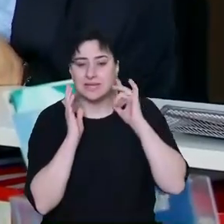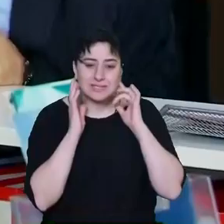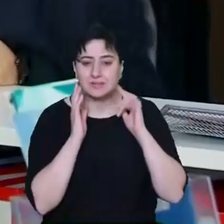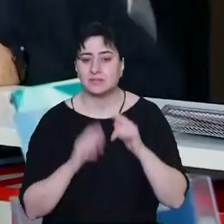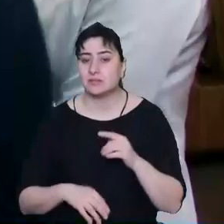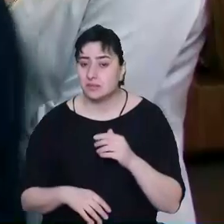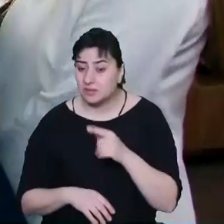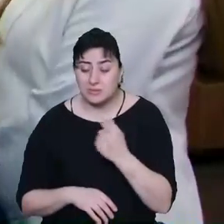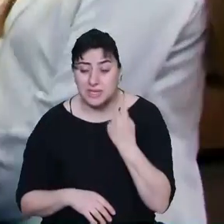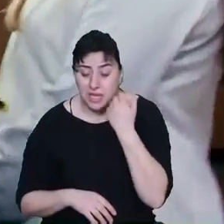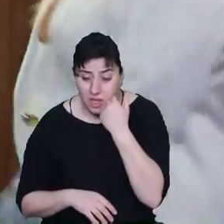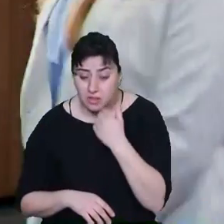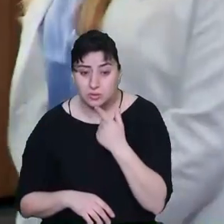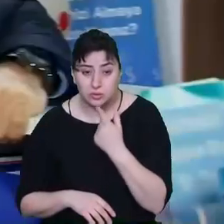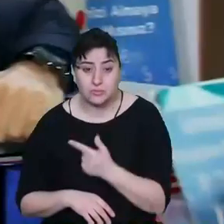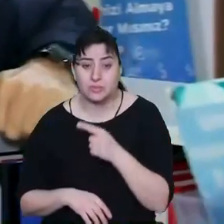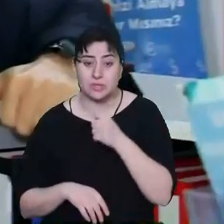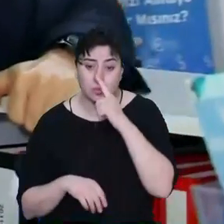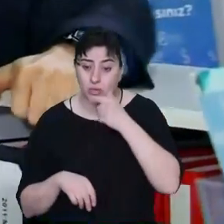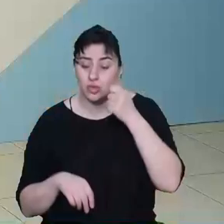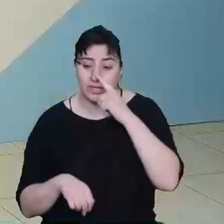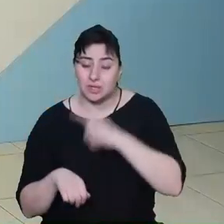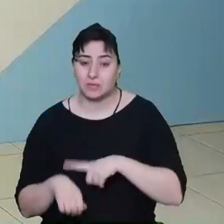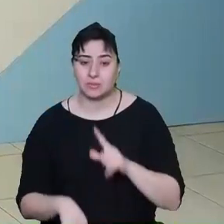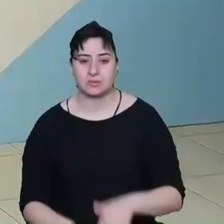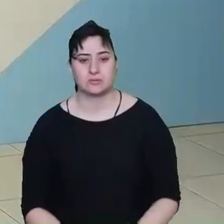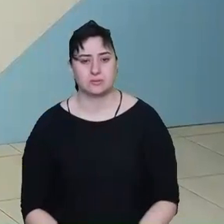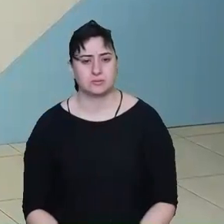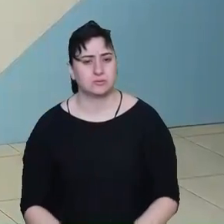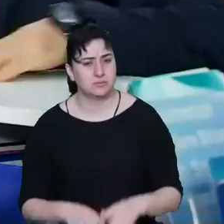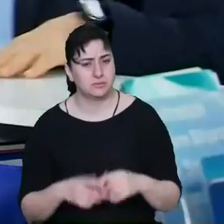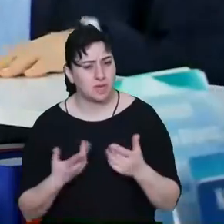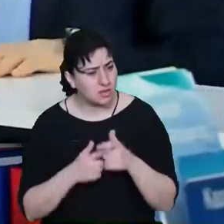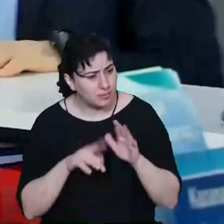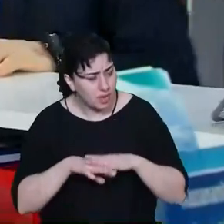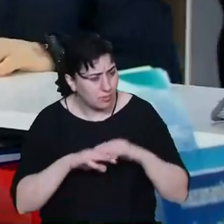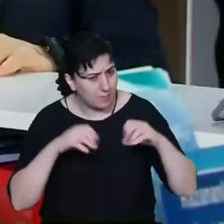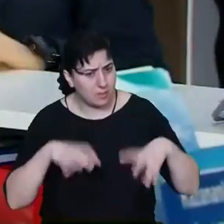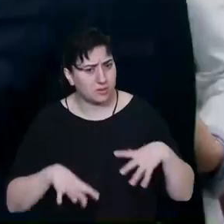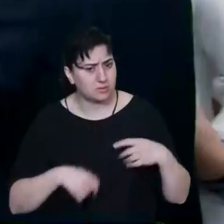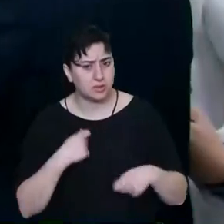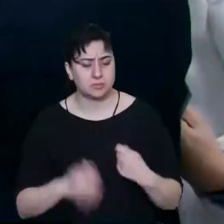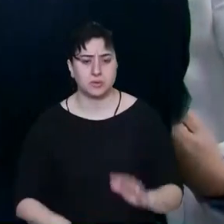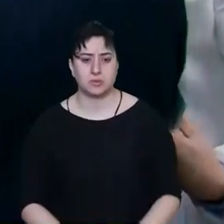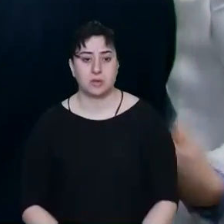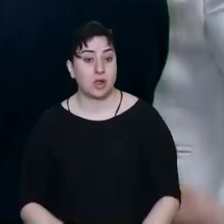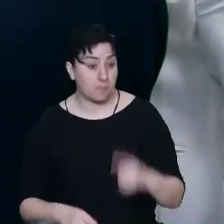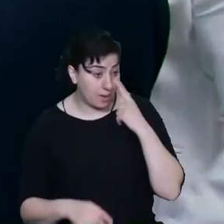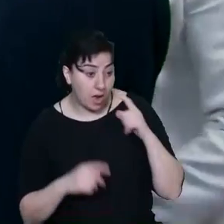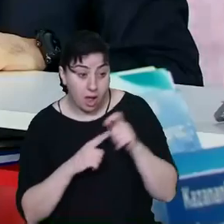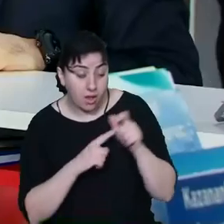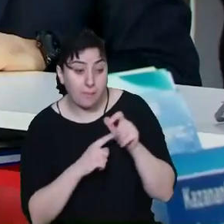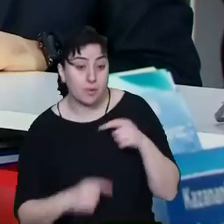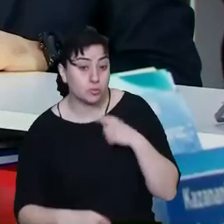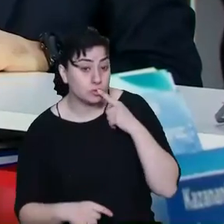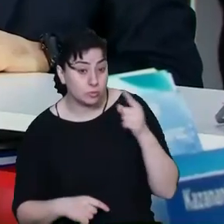Öyle bir yalan söylemeliyiz ki. Ya müdür bey buna inansın abiciğim. Erdemciğim ne yapıyorsun? Bırak saçmalama. Bak Erdem, açık